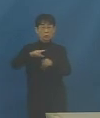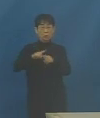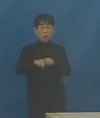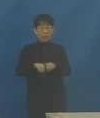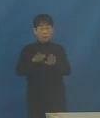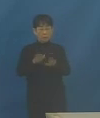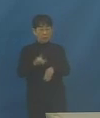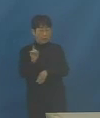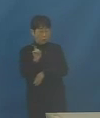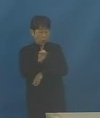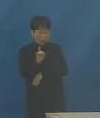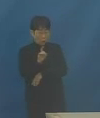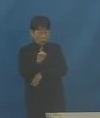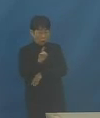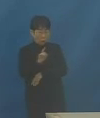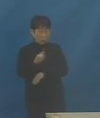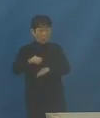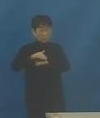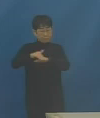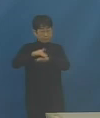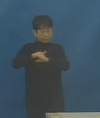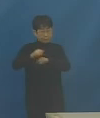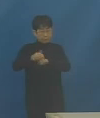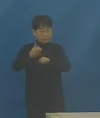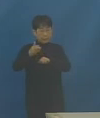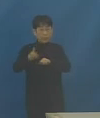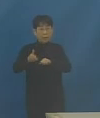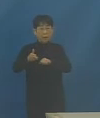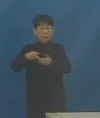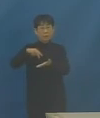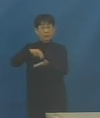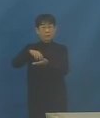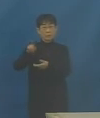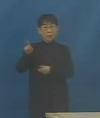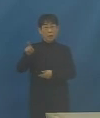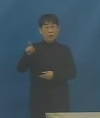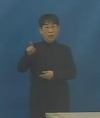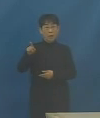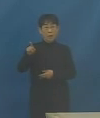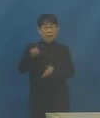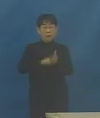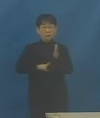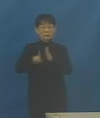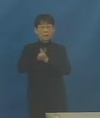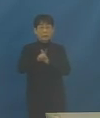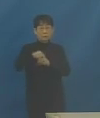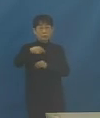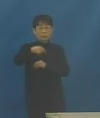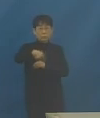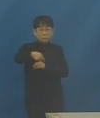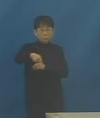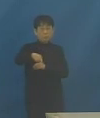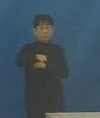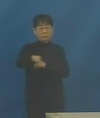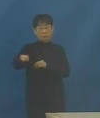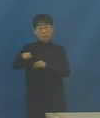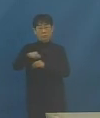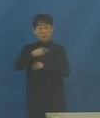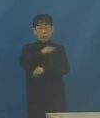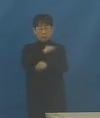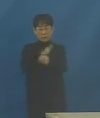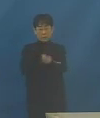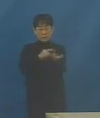の上に立ってやるそういうリーダーシップ発揮のしところだと思うんですねで